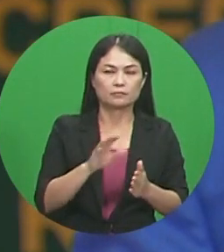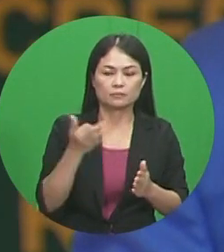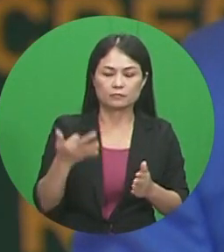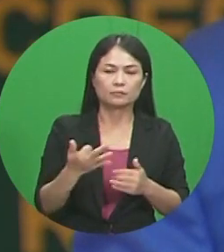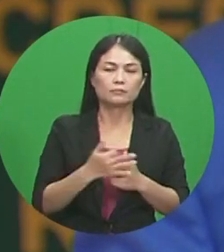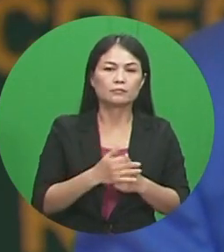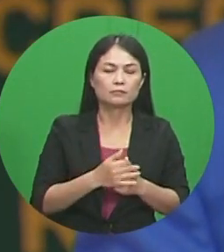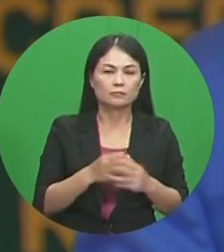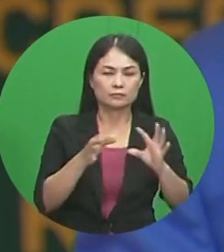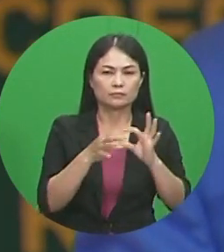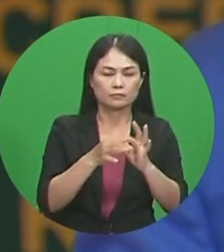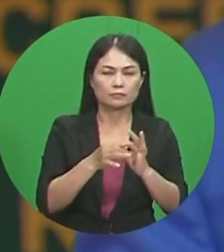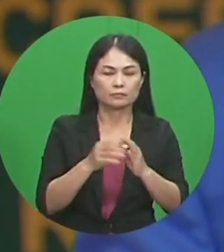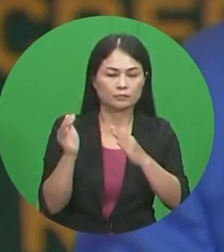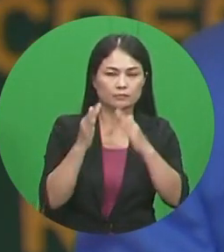58